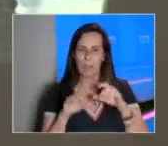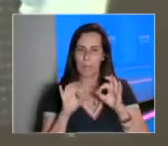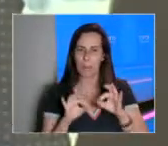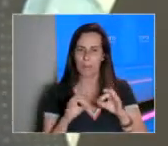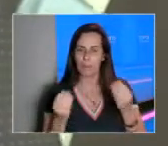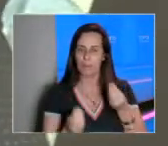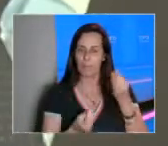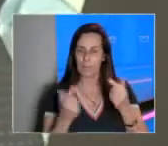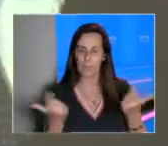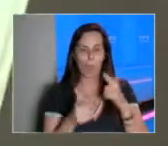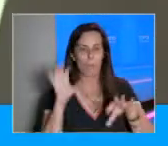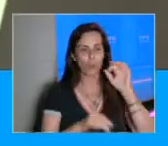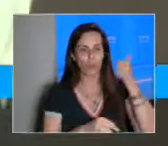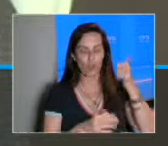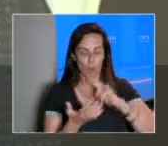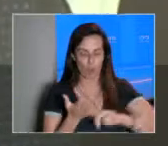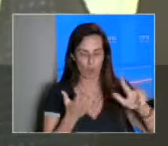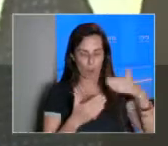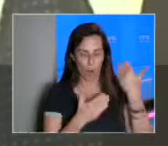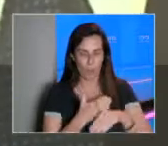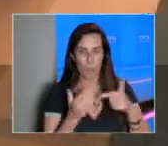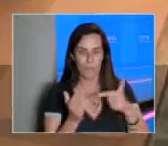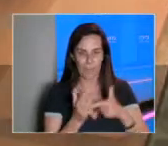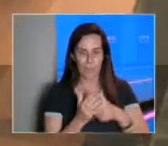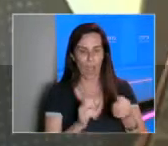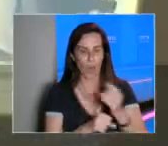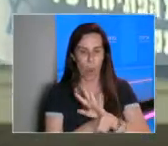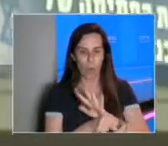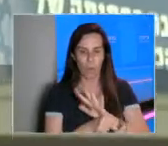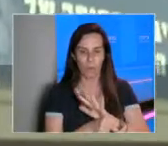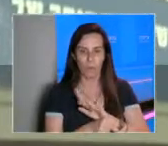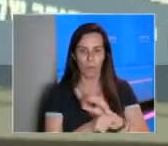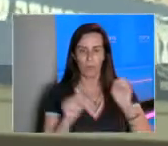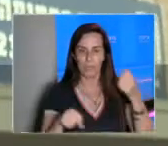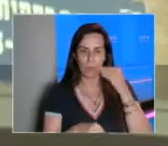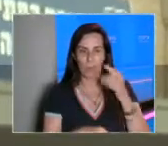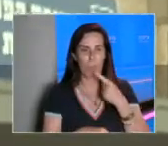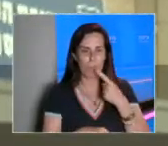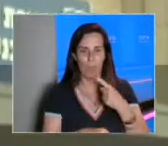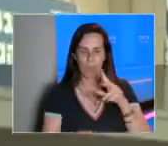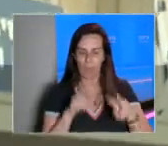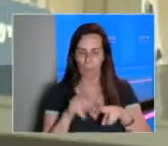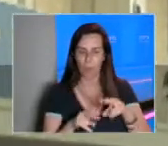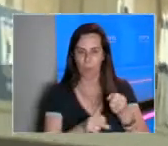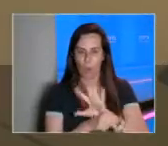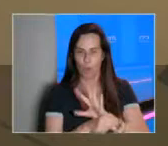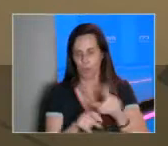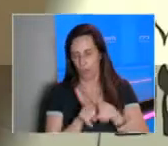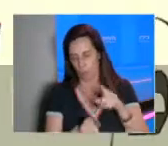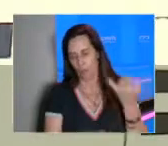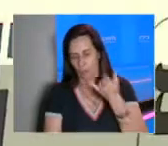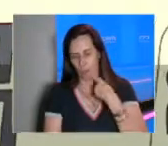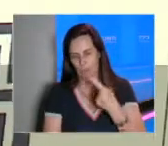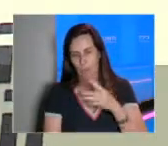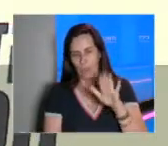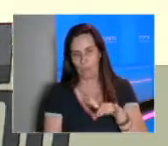אירוע הבחירות הראשון שלו בשלושת החודשים האחרונים בגלל הקורונה. טראמפ כמו טראמפ דיבר על הטיפול בנגיף בדרכו שלו,